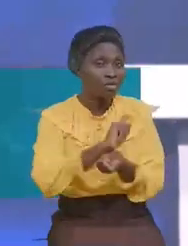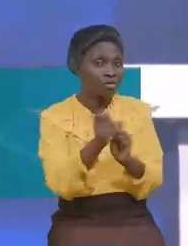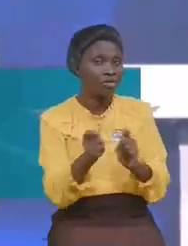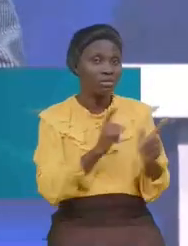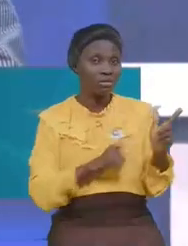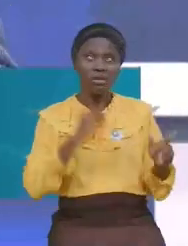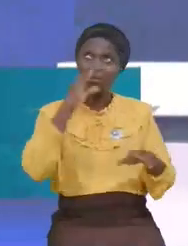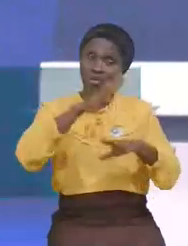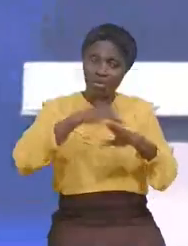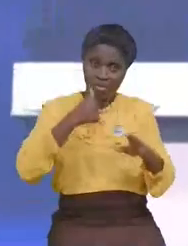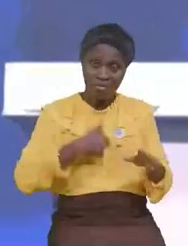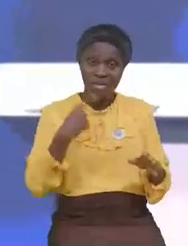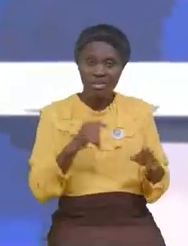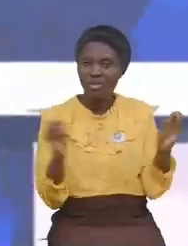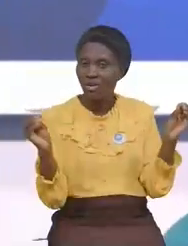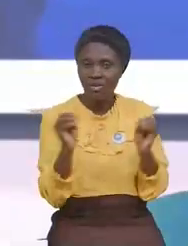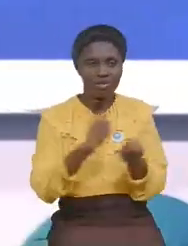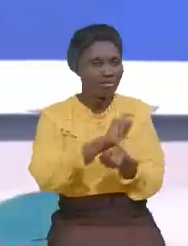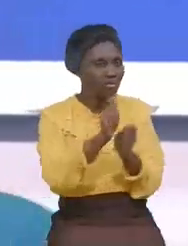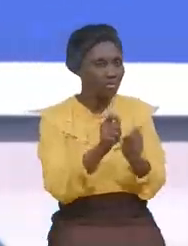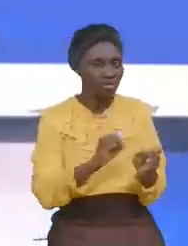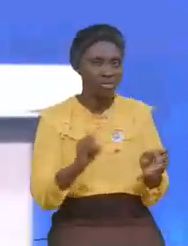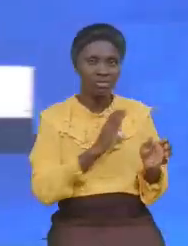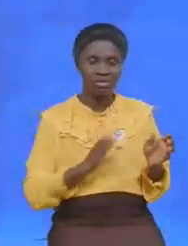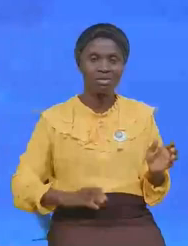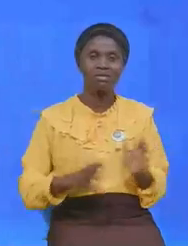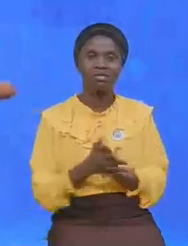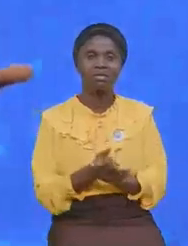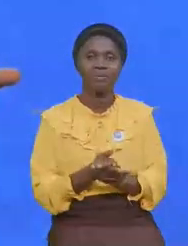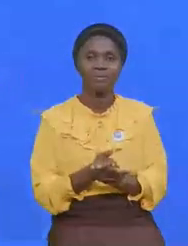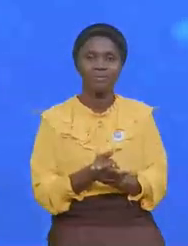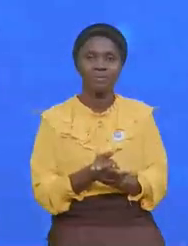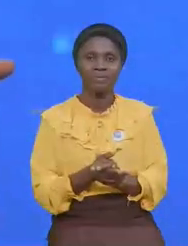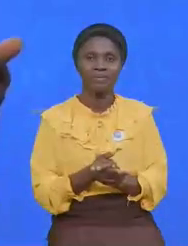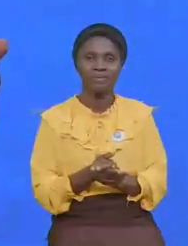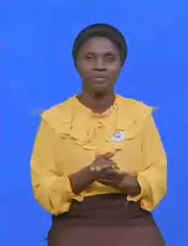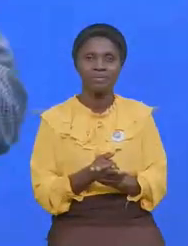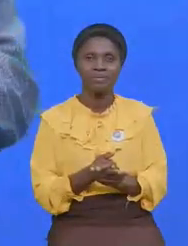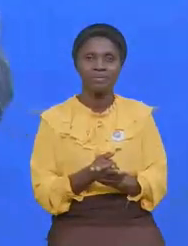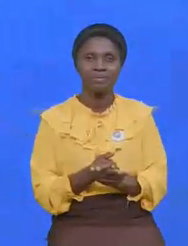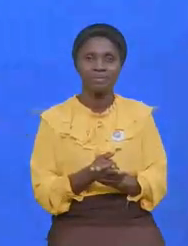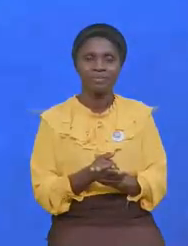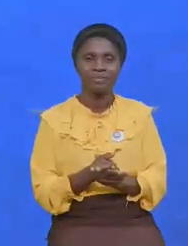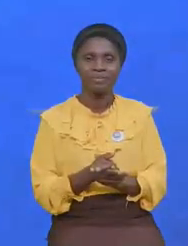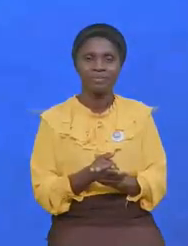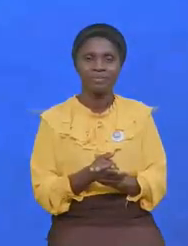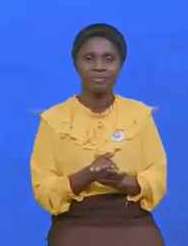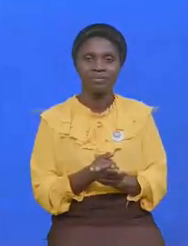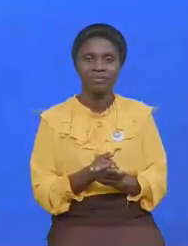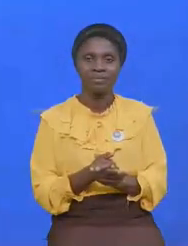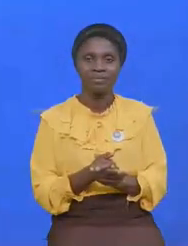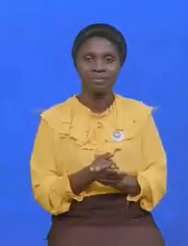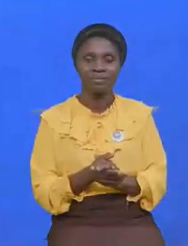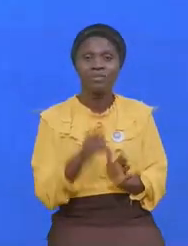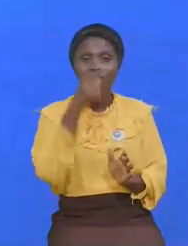L'Esprit inchangeable du Seigneur inchangeable est sur moi, sur le Christ inchangeable.